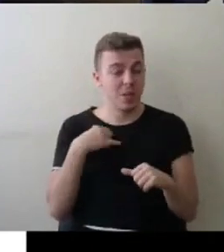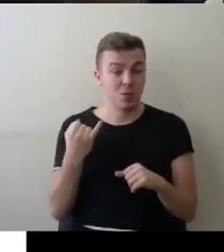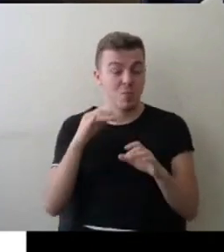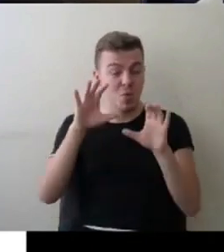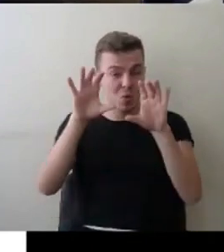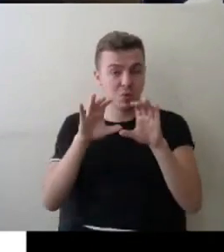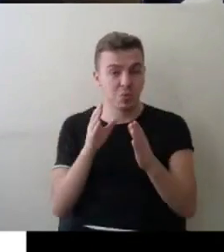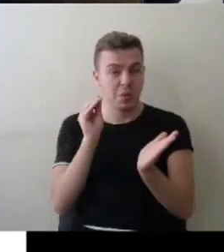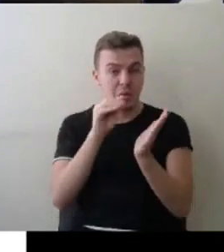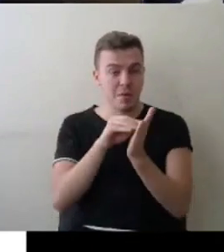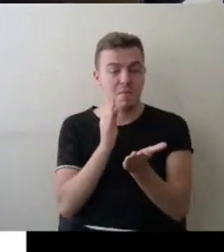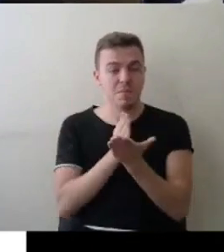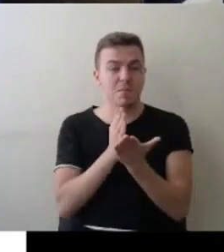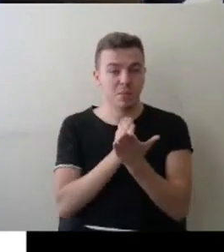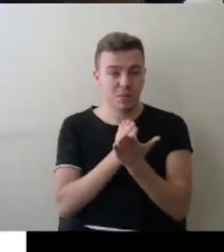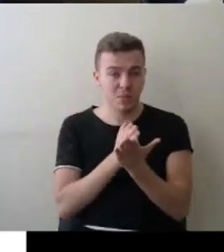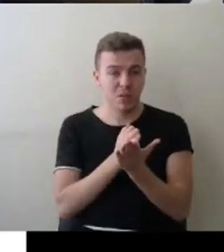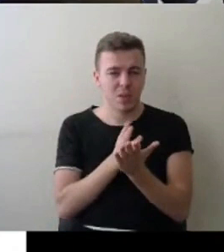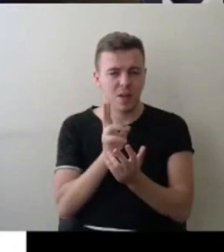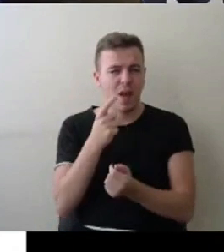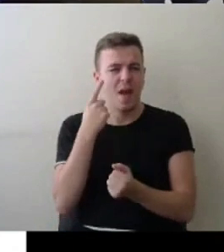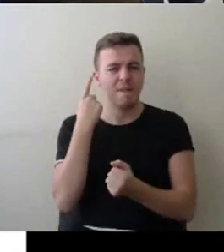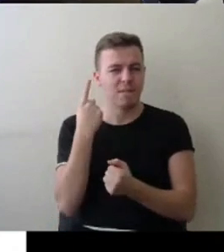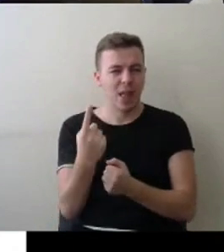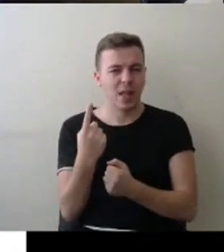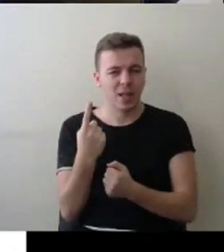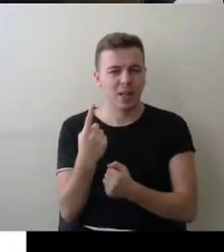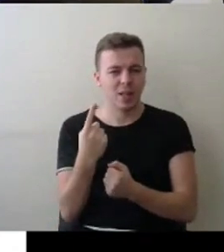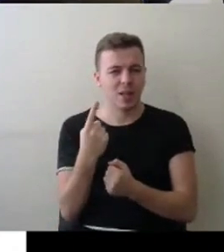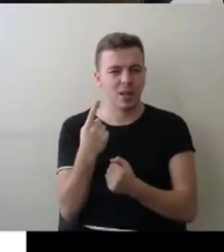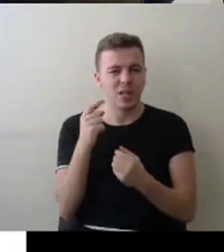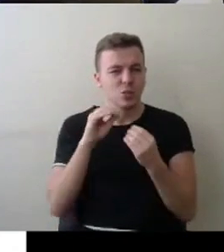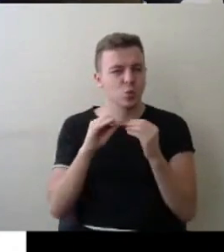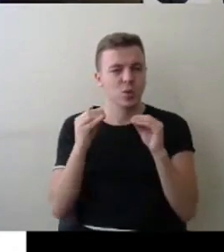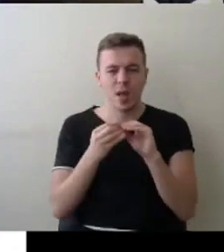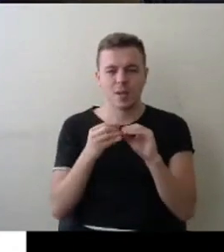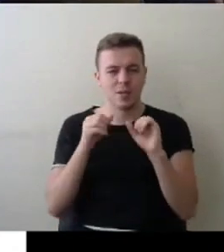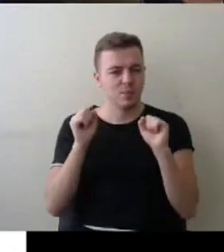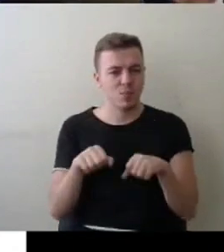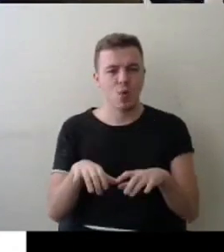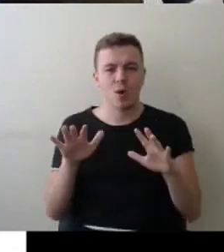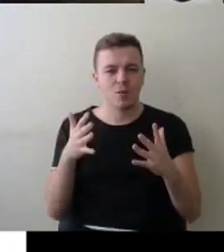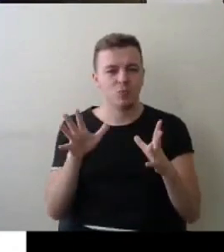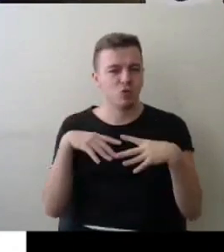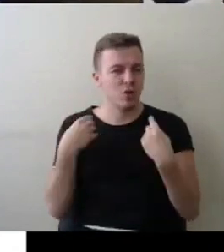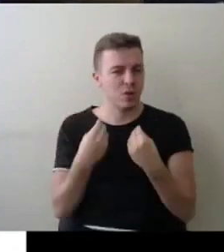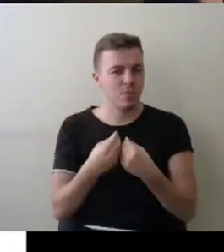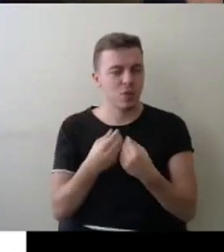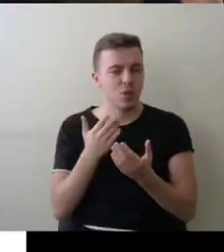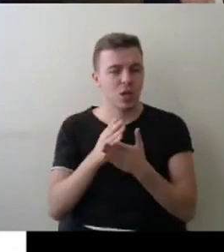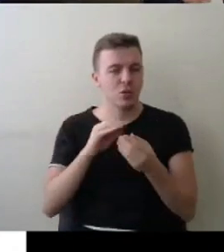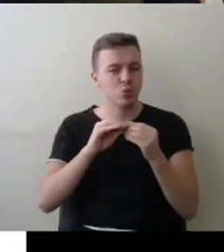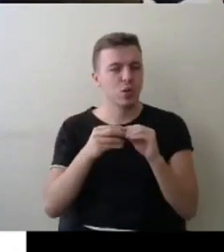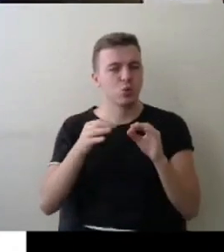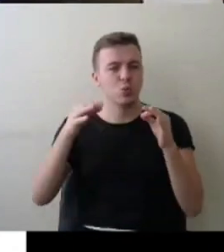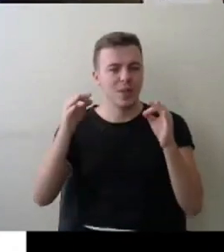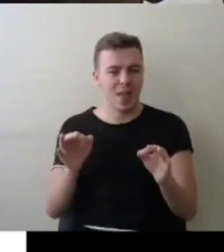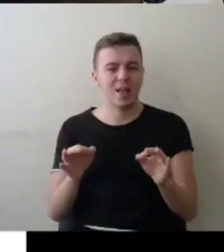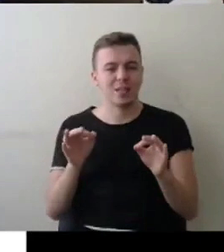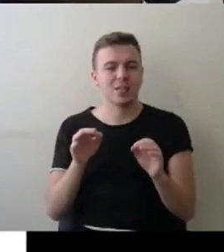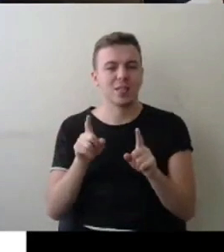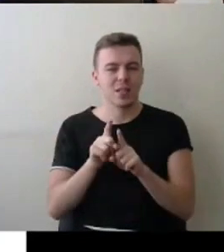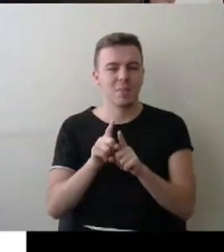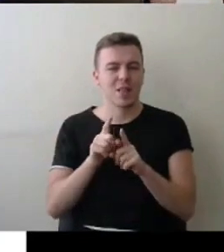numato apskritai vienintelį sutartį. Reiškia, yra sutarčių teisė, ne, ir sutarčių laisvė. Daug